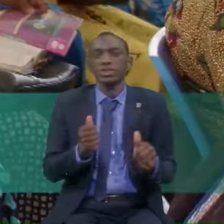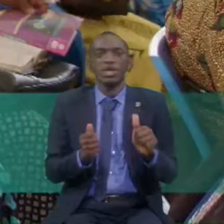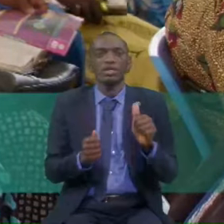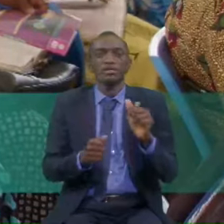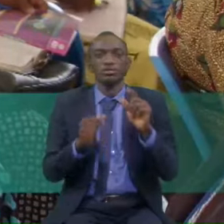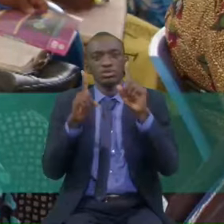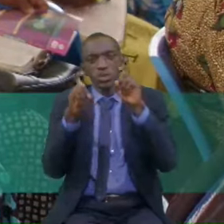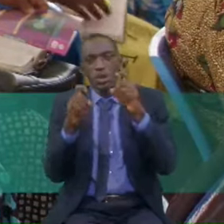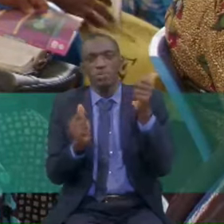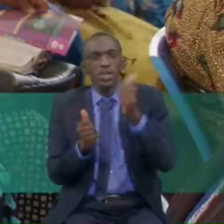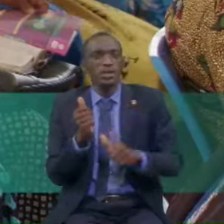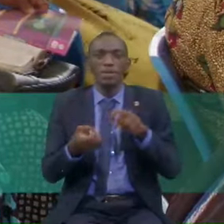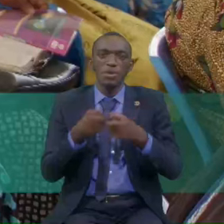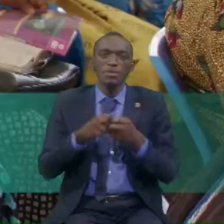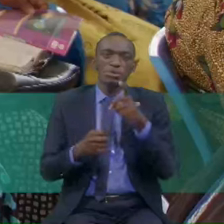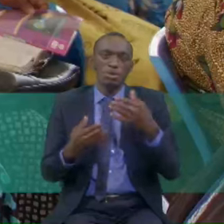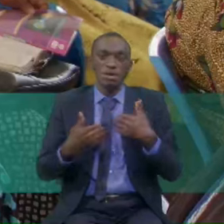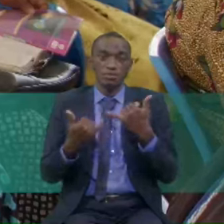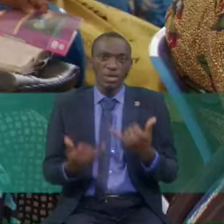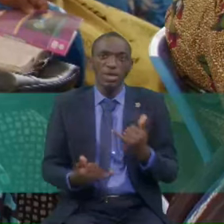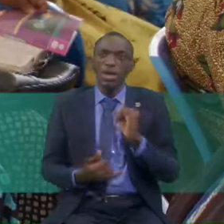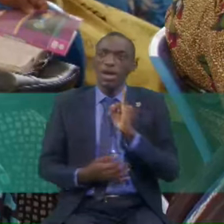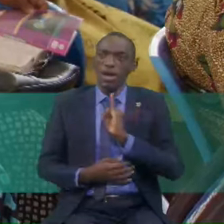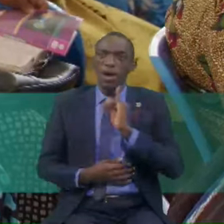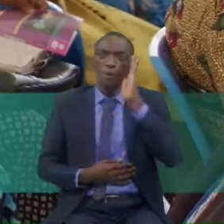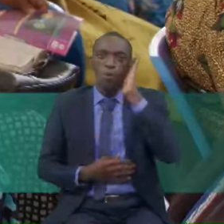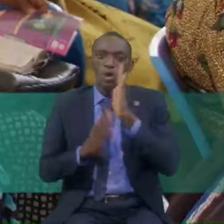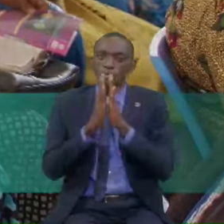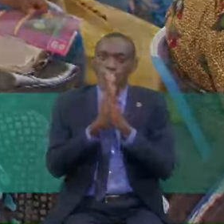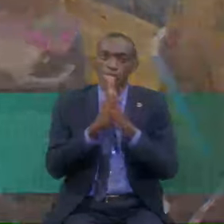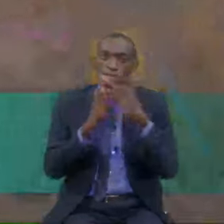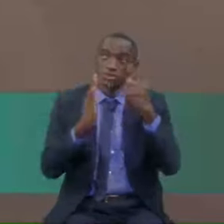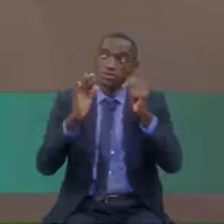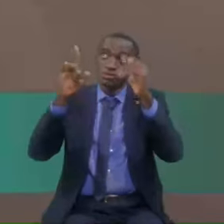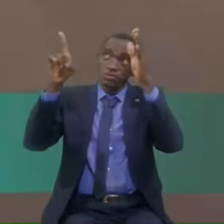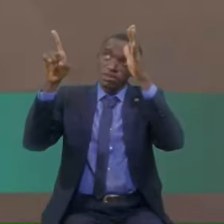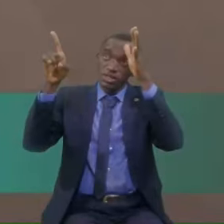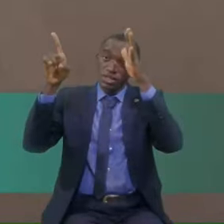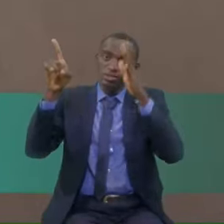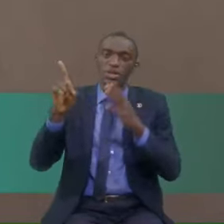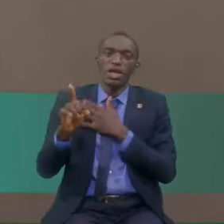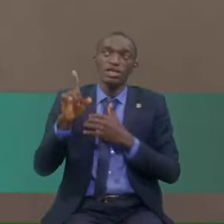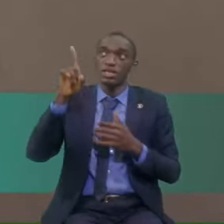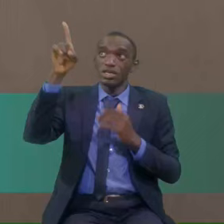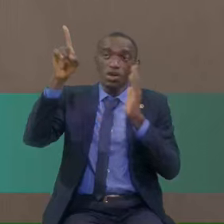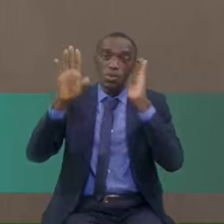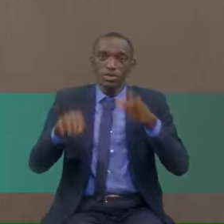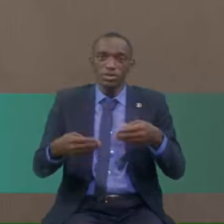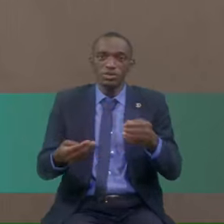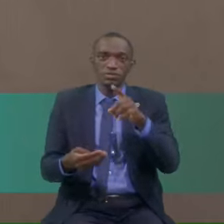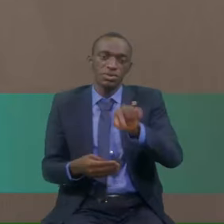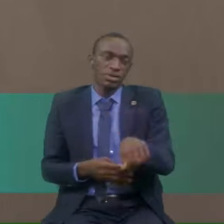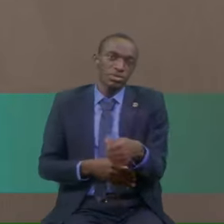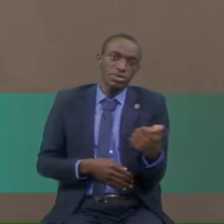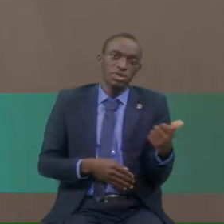dans les problèmes de votre vie? Je prierai le Père. Et il vous donnera un autre